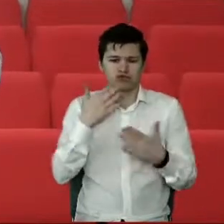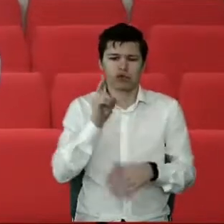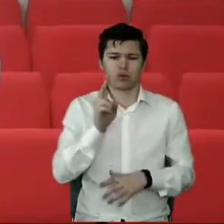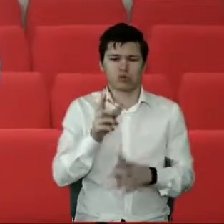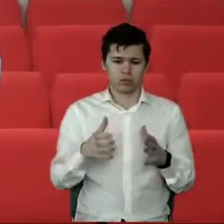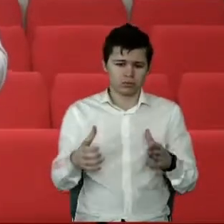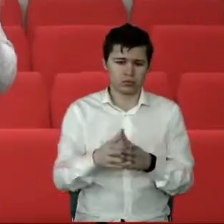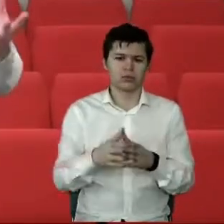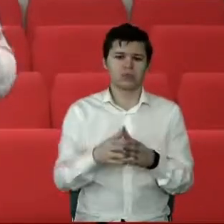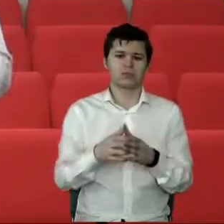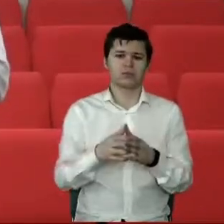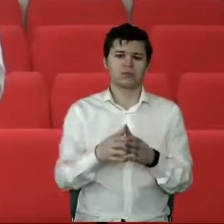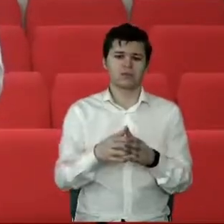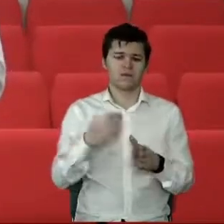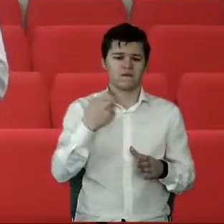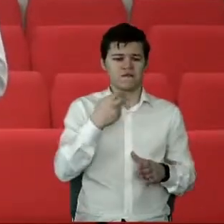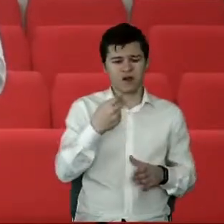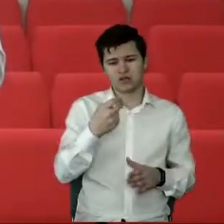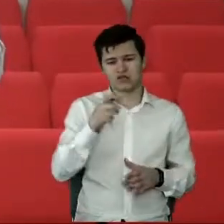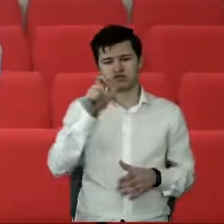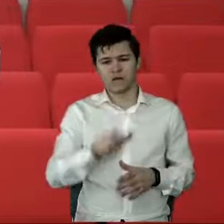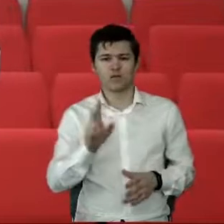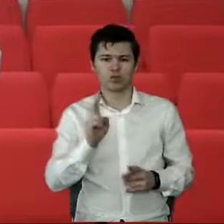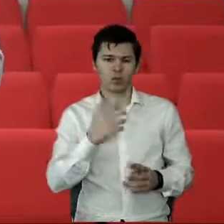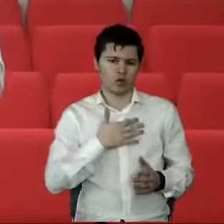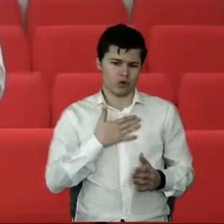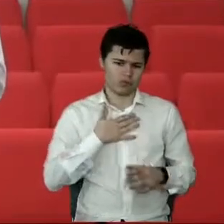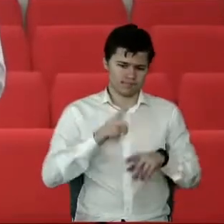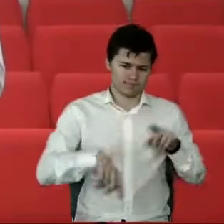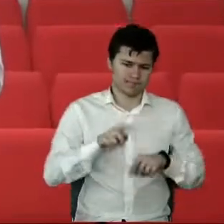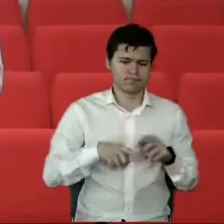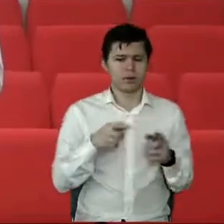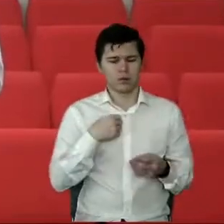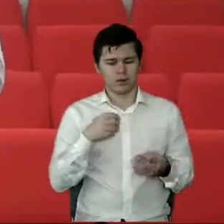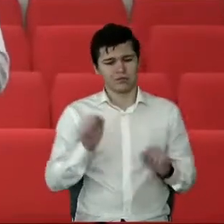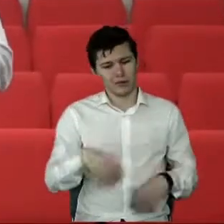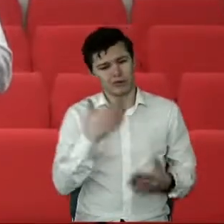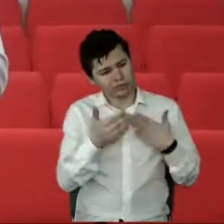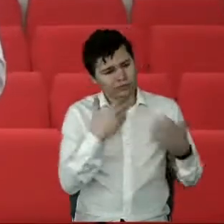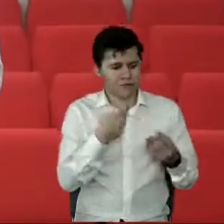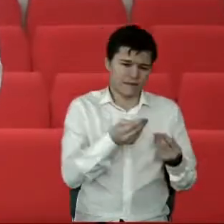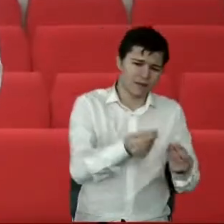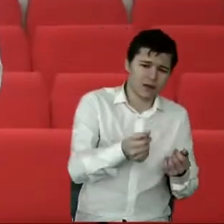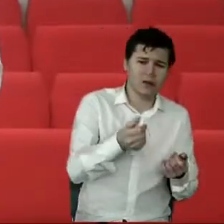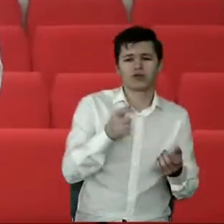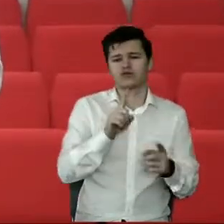считать платформу церкви, еще 500 человек, на которые я могу как-то повлиять, возможно, которые видят мою